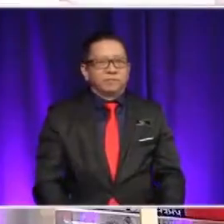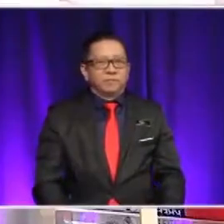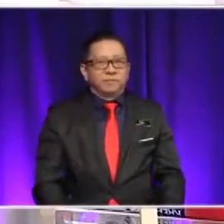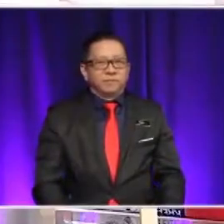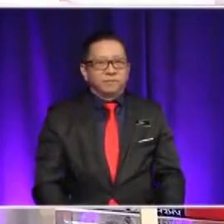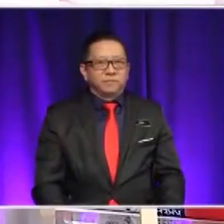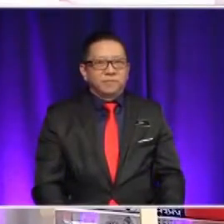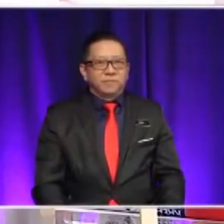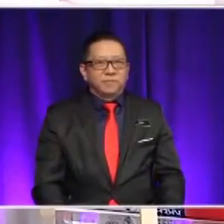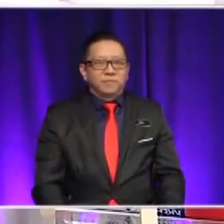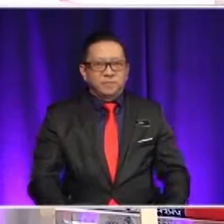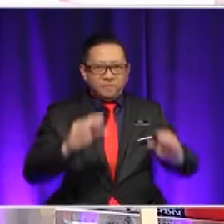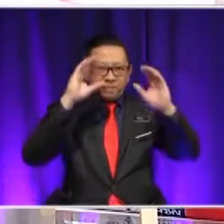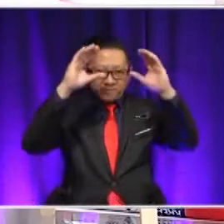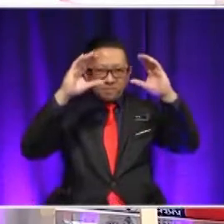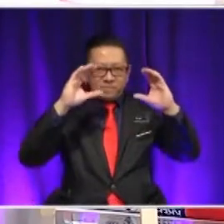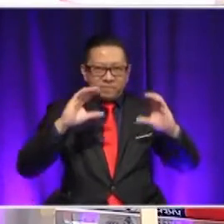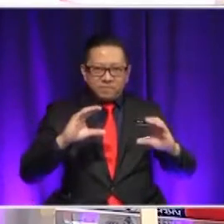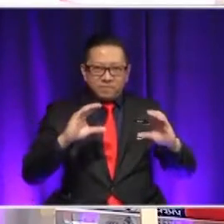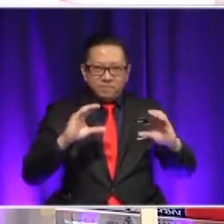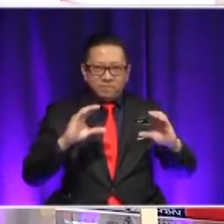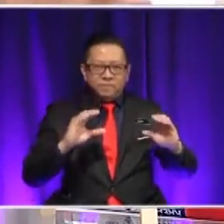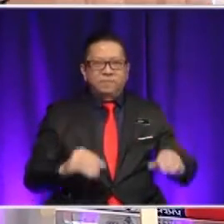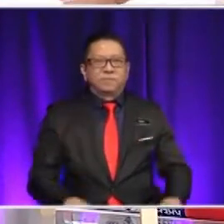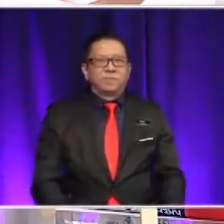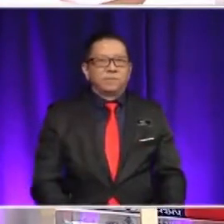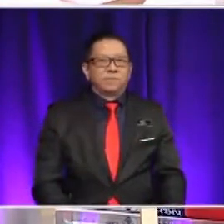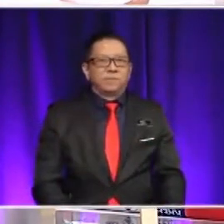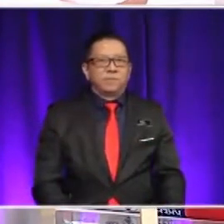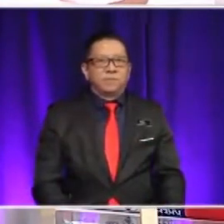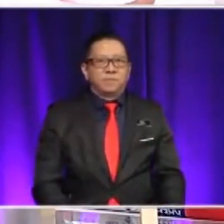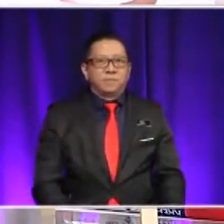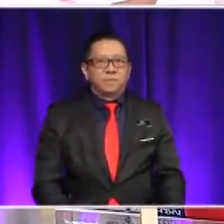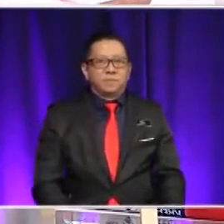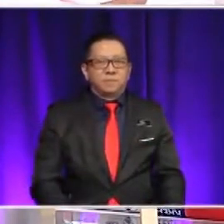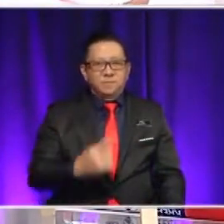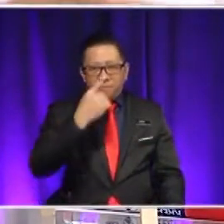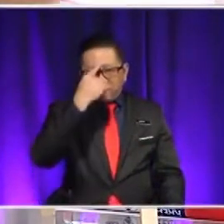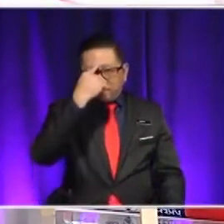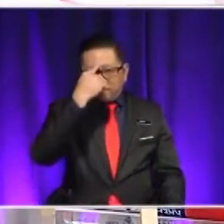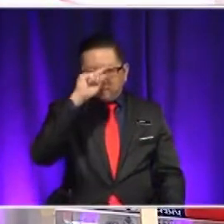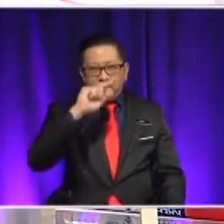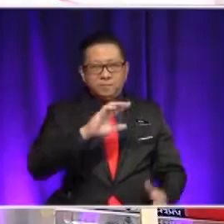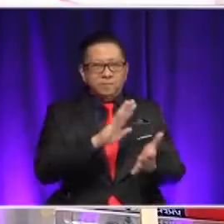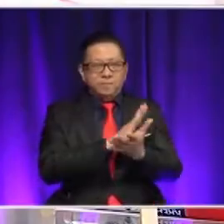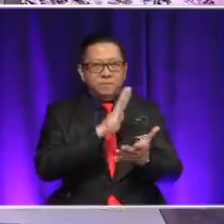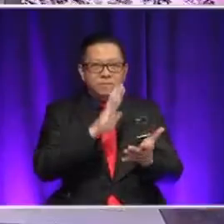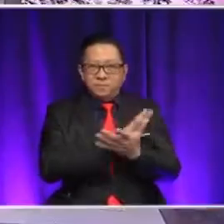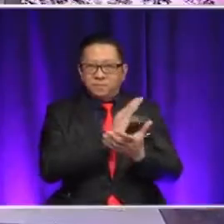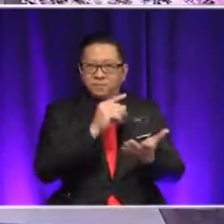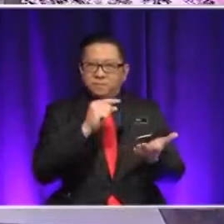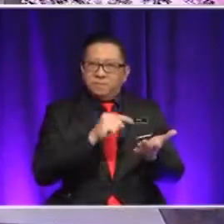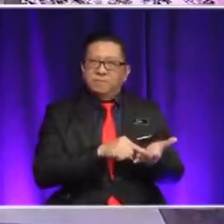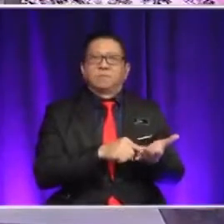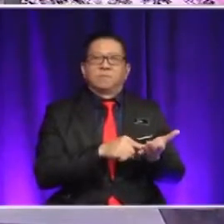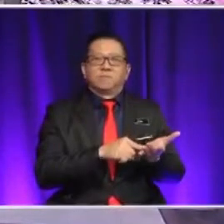Loh oke oke cari kita belajar ya oke Karena untuk karya yang mencermin bye Oke coba tengok Abang invite tengok